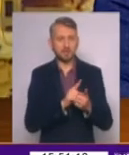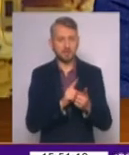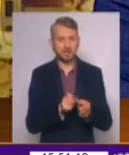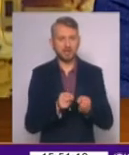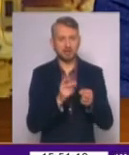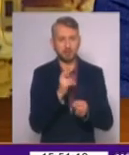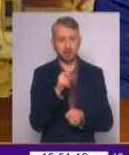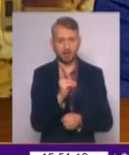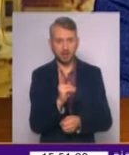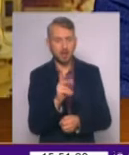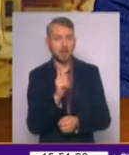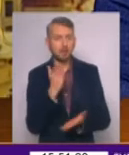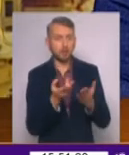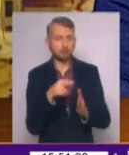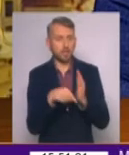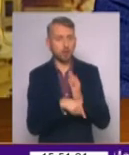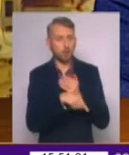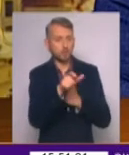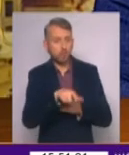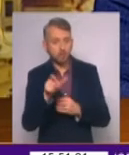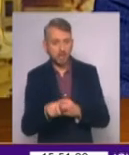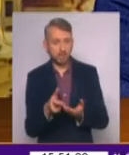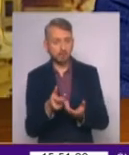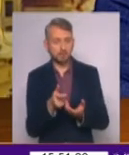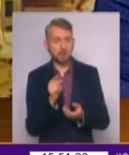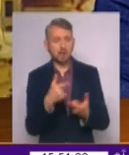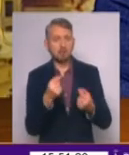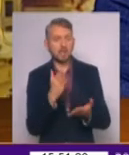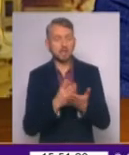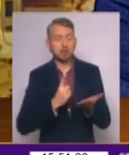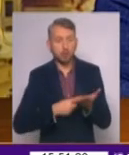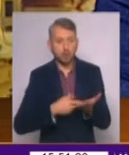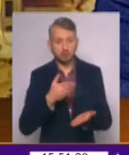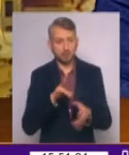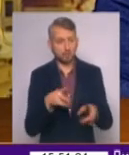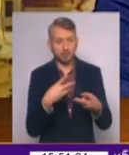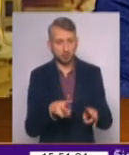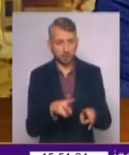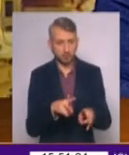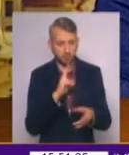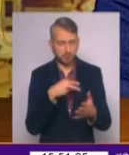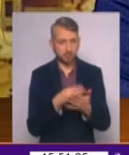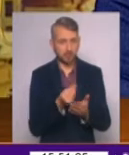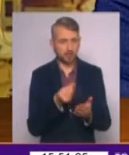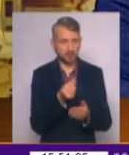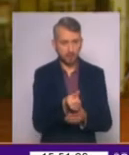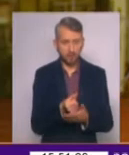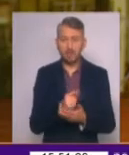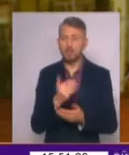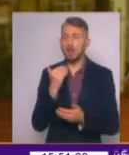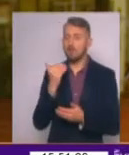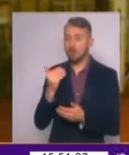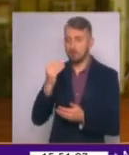кодексу. Але, можливо, для корупціонерів, там, де є докази, можливо, і не потрібно тобто зараз, передбачати заставу. Тобто на вашу точку зору, з